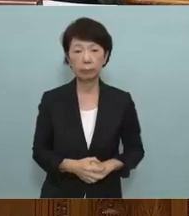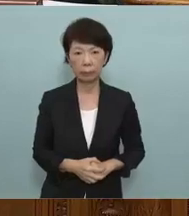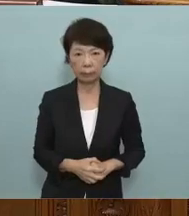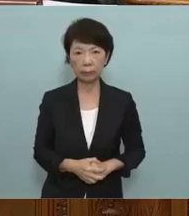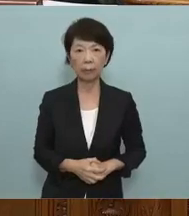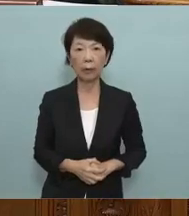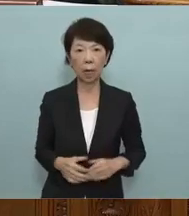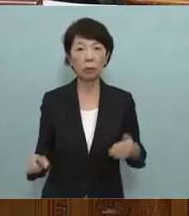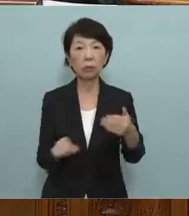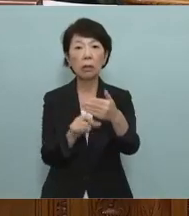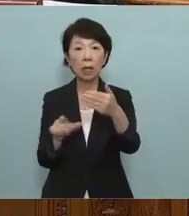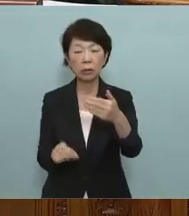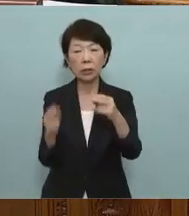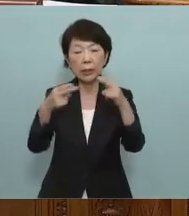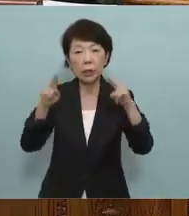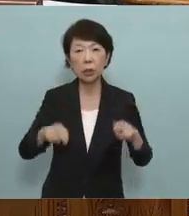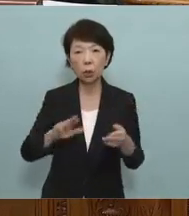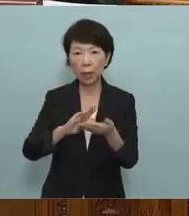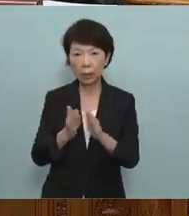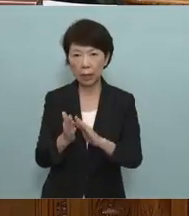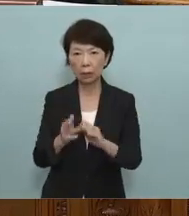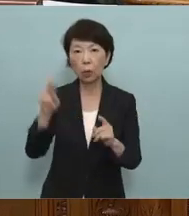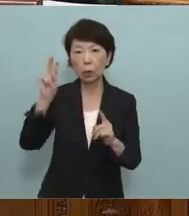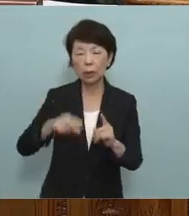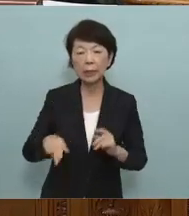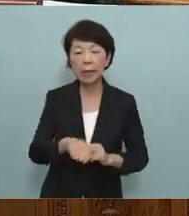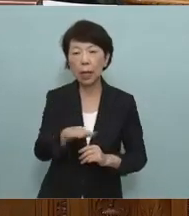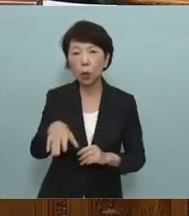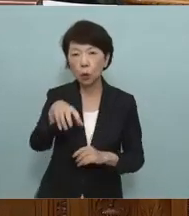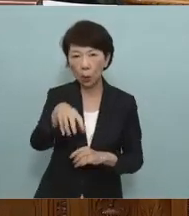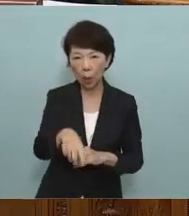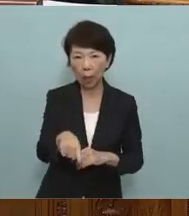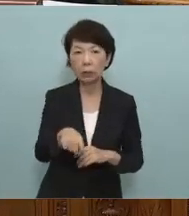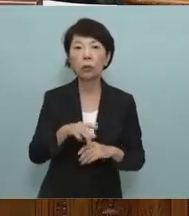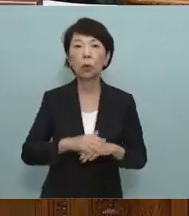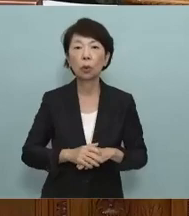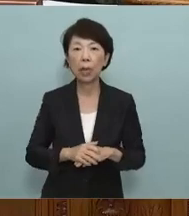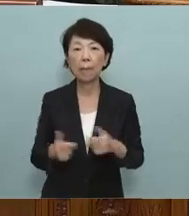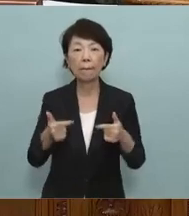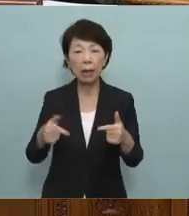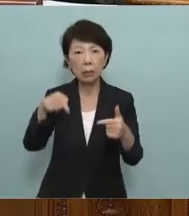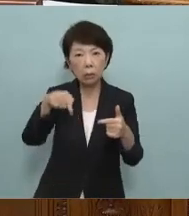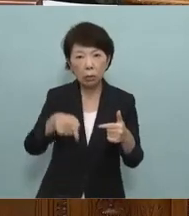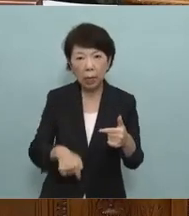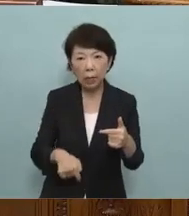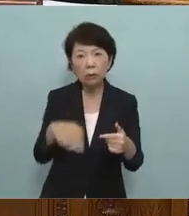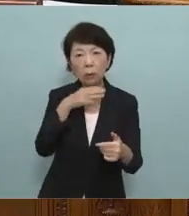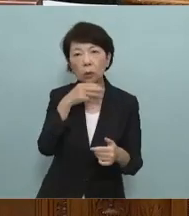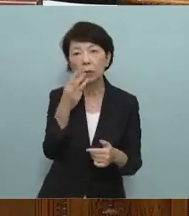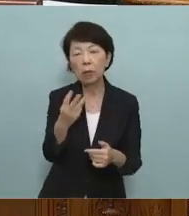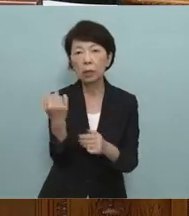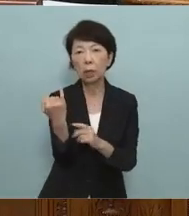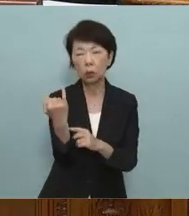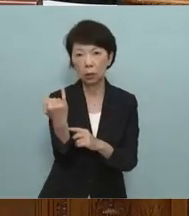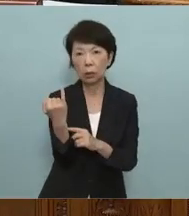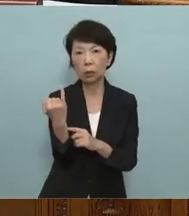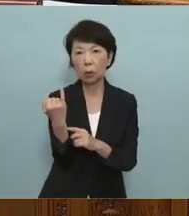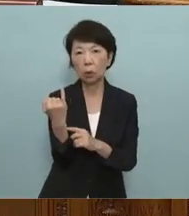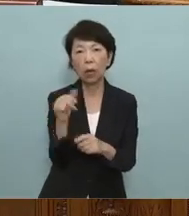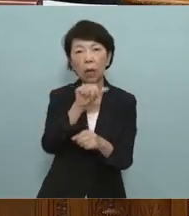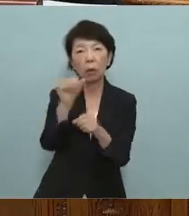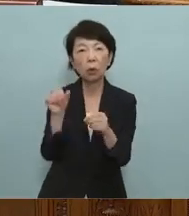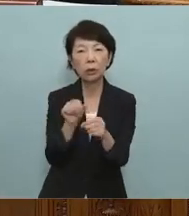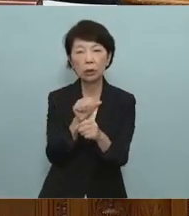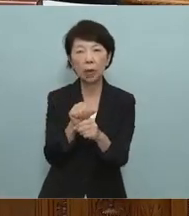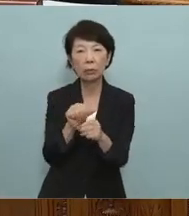先月、静岡県の認定こども園において、送迎バスの車内に3歳の女の子が約5